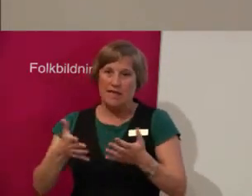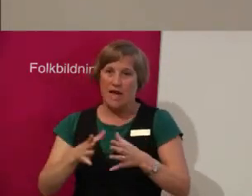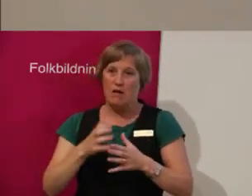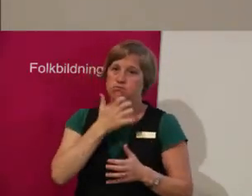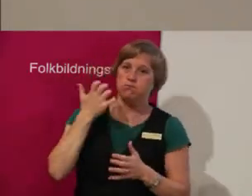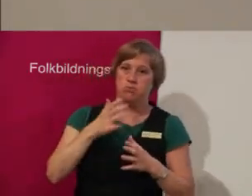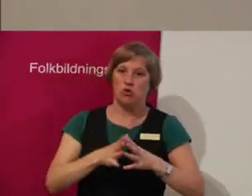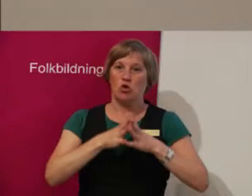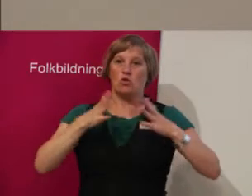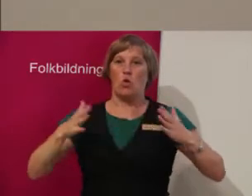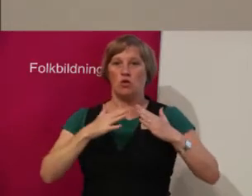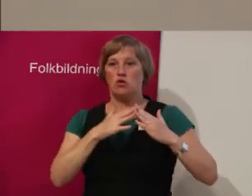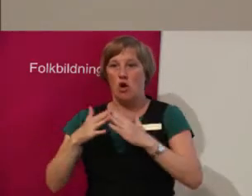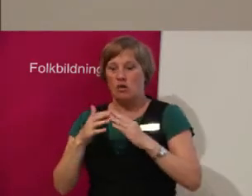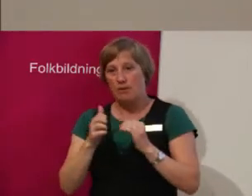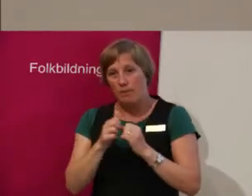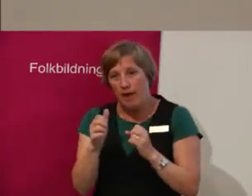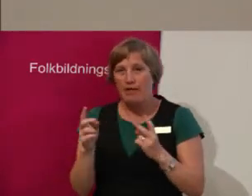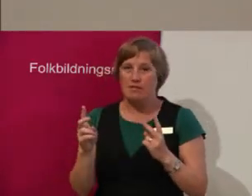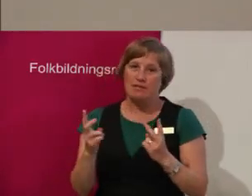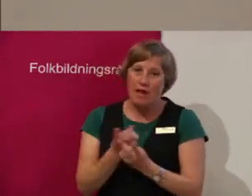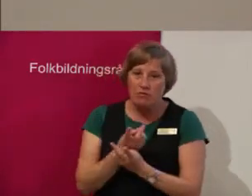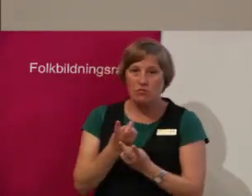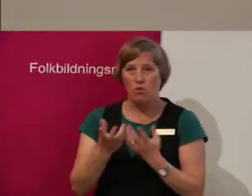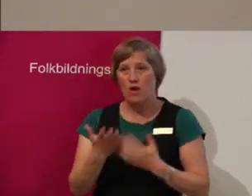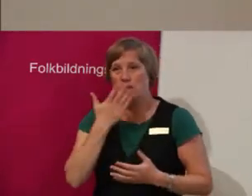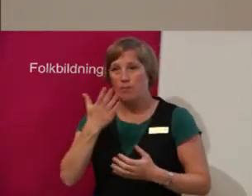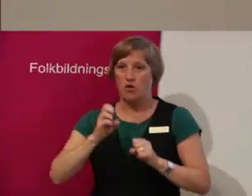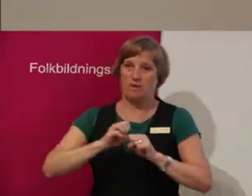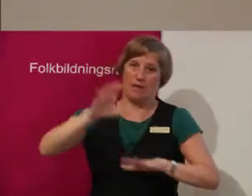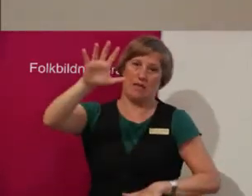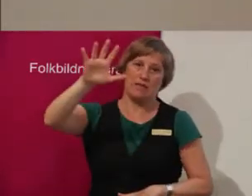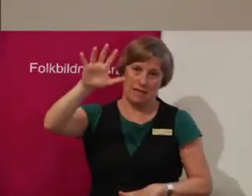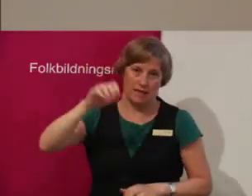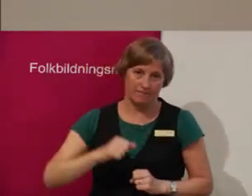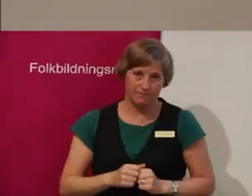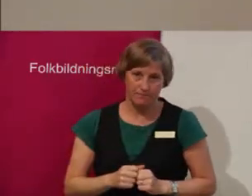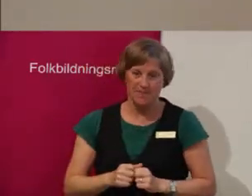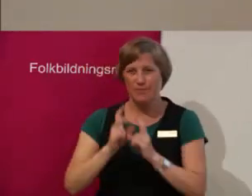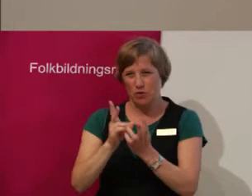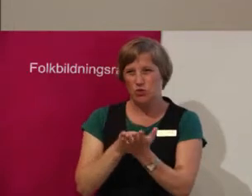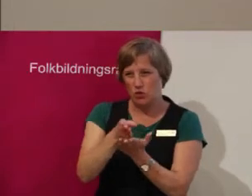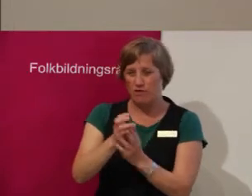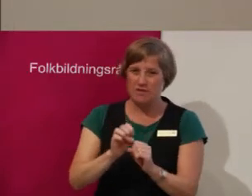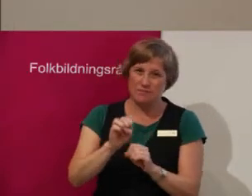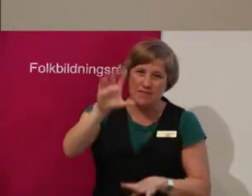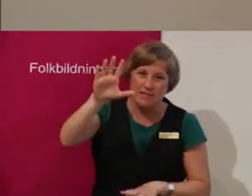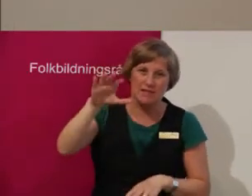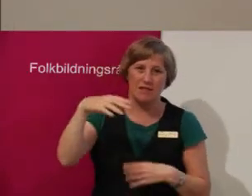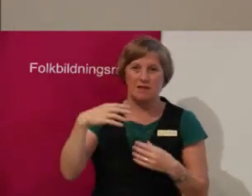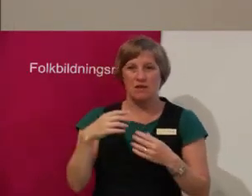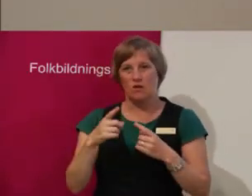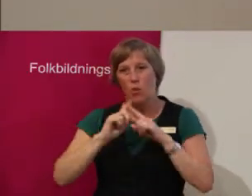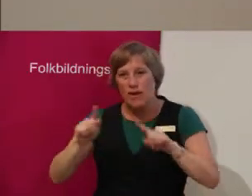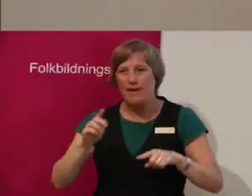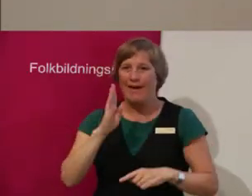men i övrigt så är det här ändå en ganska stor spridning. Och det är naturligtvis också, som vi ser, en geografisk spridning. Det är skillnader i